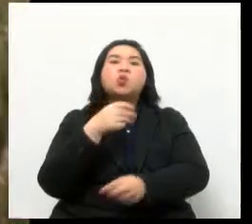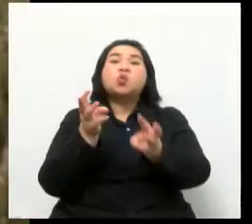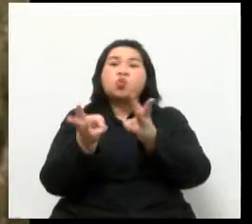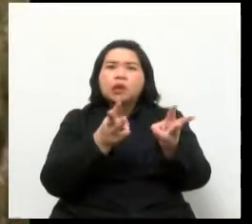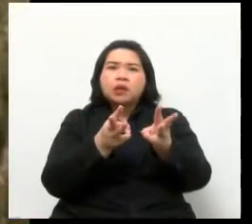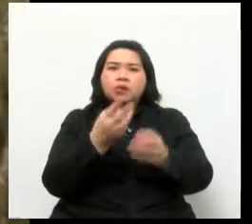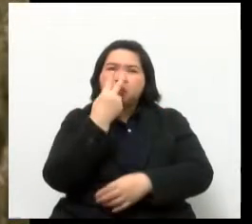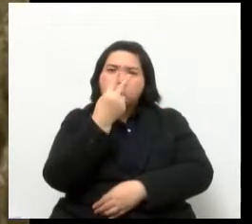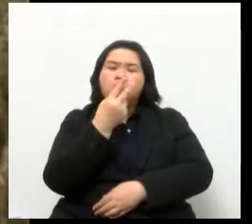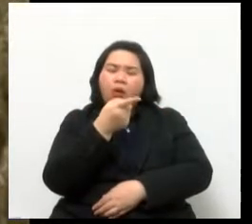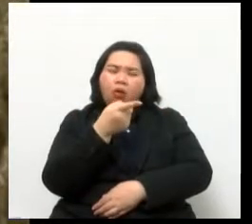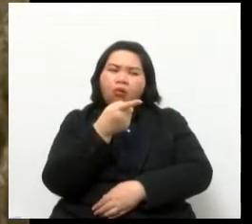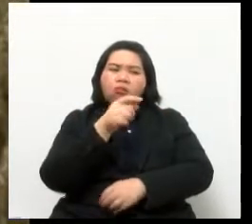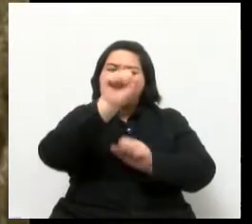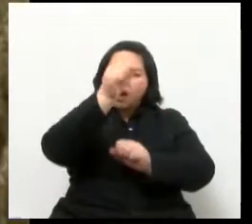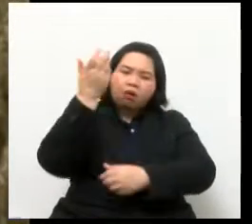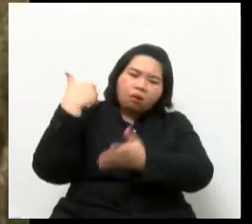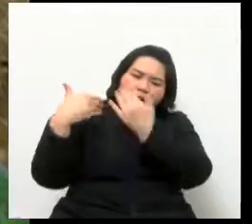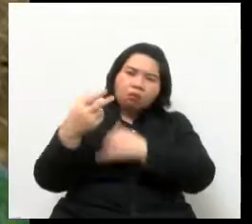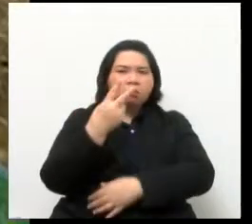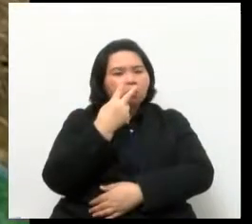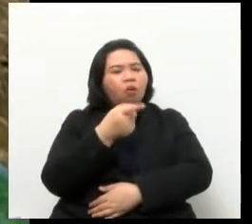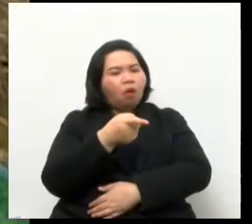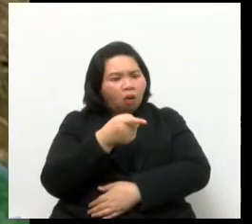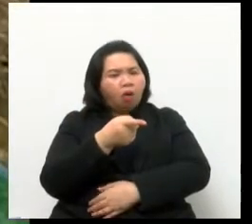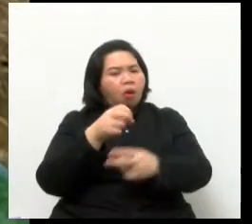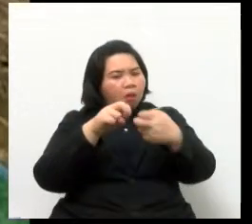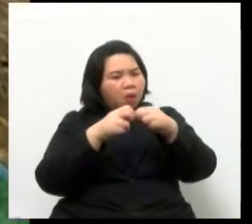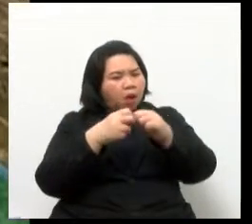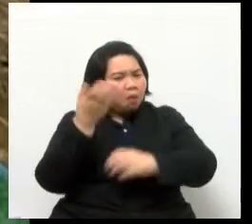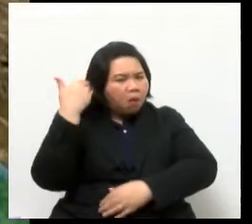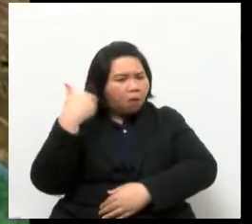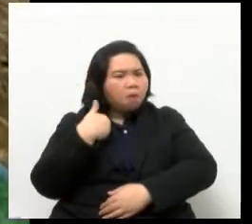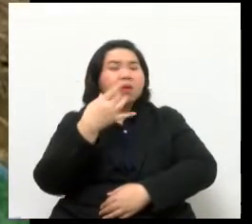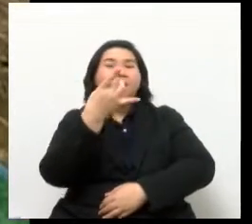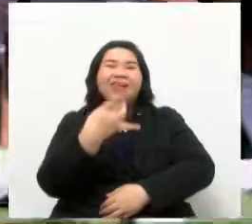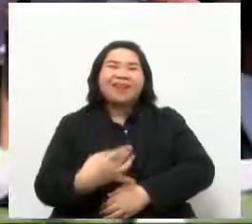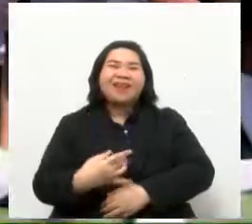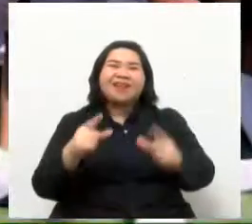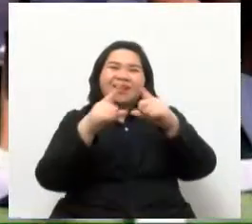ทางประวัติศาสตร์สะท้อนให้เห็นเหตุการณ์ที่สำคัญของคนในชุมชน